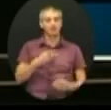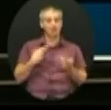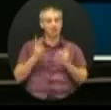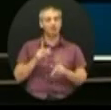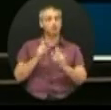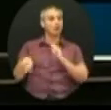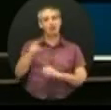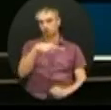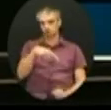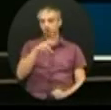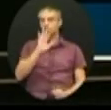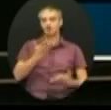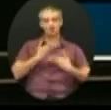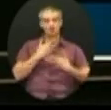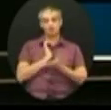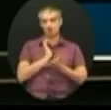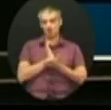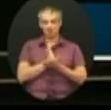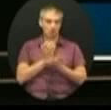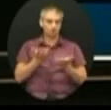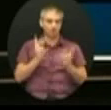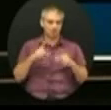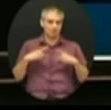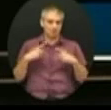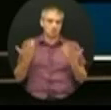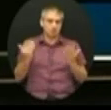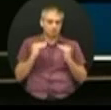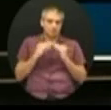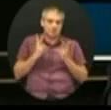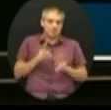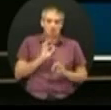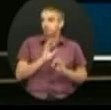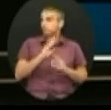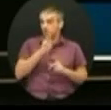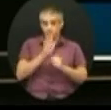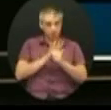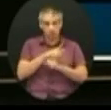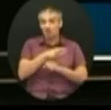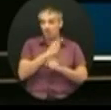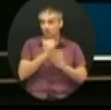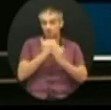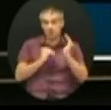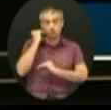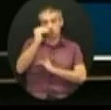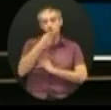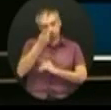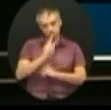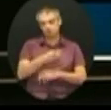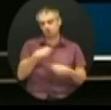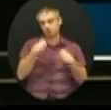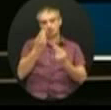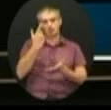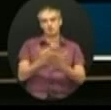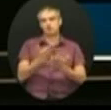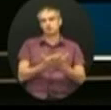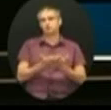לאפשר לאנשים גם לקבל הלוואות ולחיות לפי היכולת שלהם. ואם שידלתם אותם מעבר לזה, תצטרכו לתת את